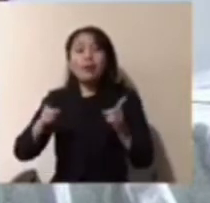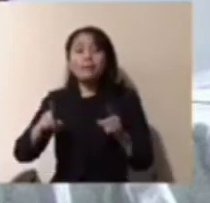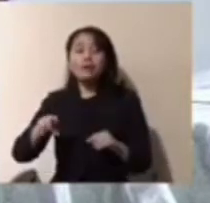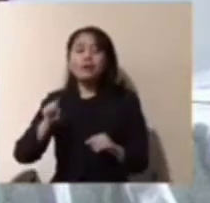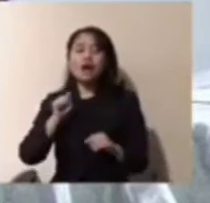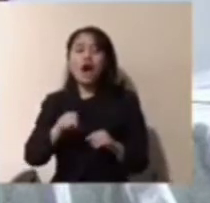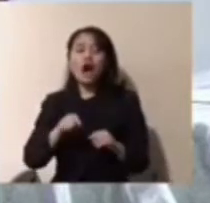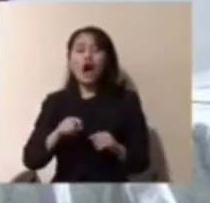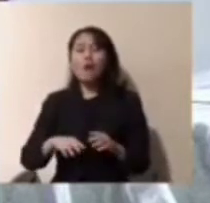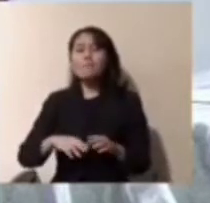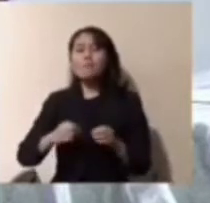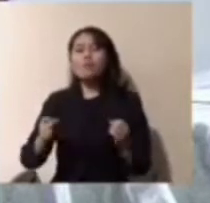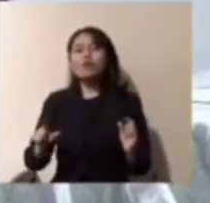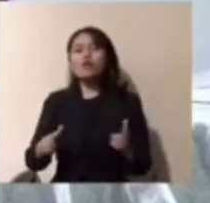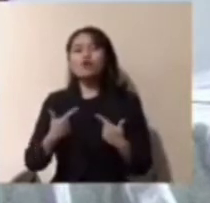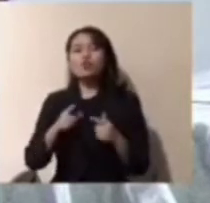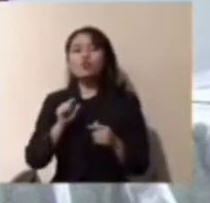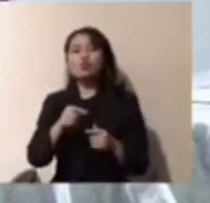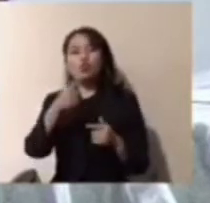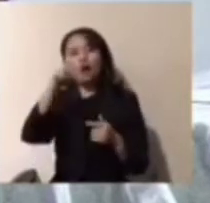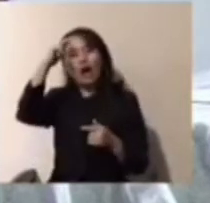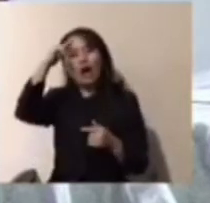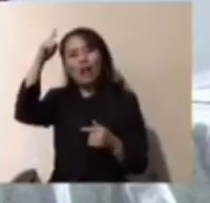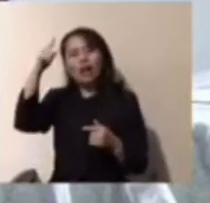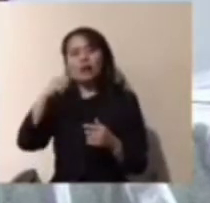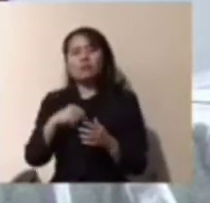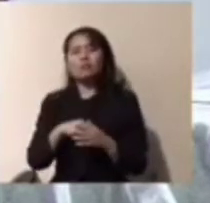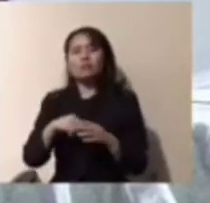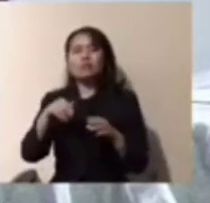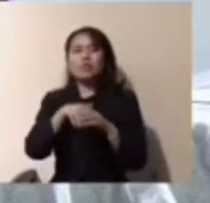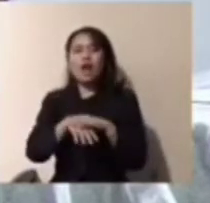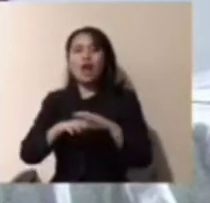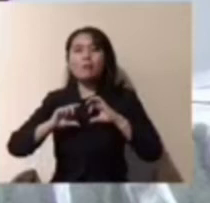kamu hidup bagi Allah dalam Kristus.